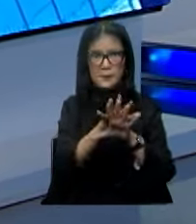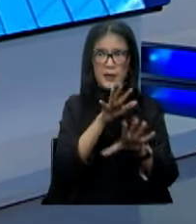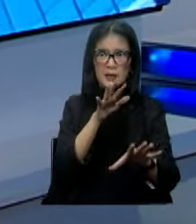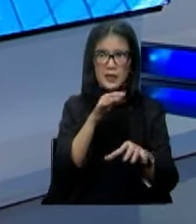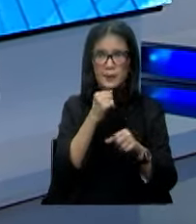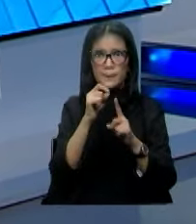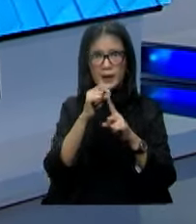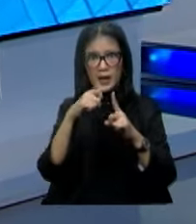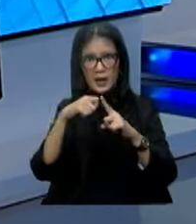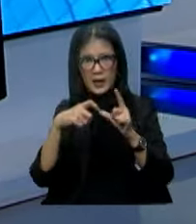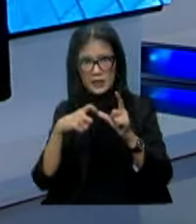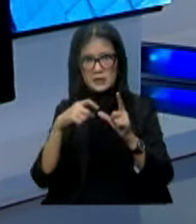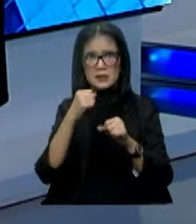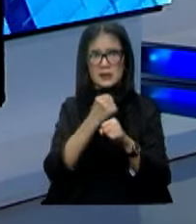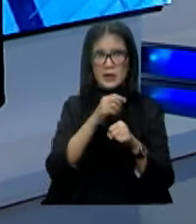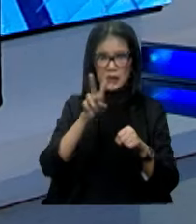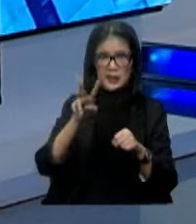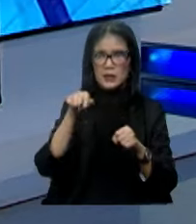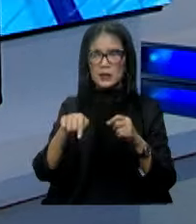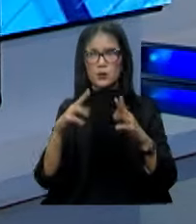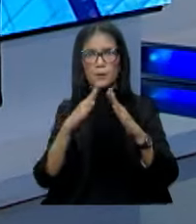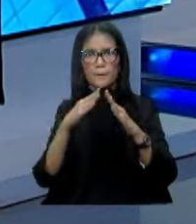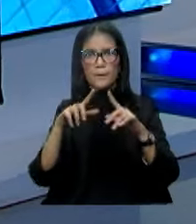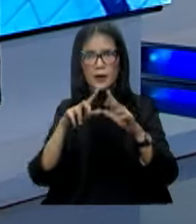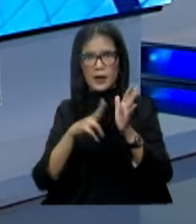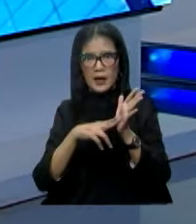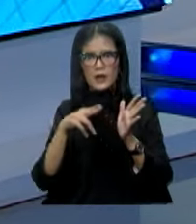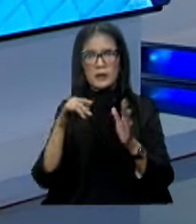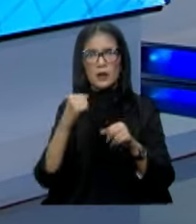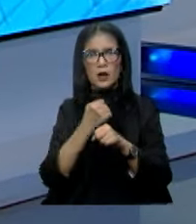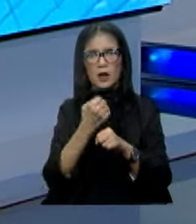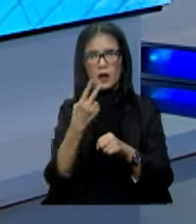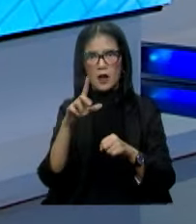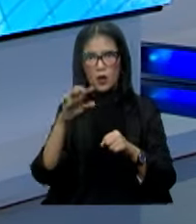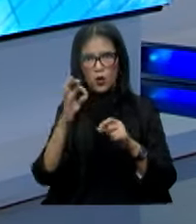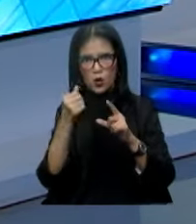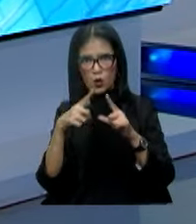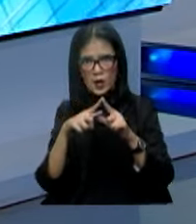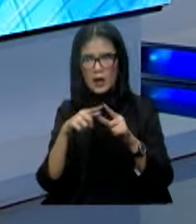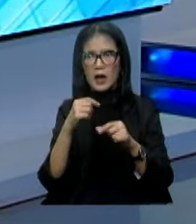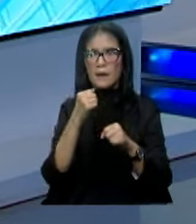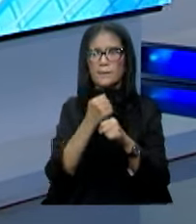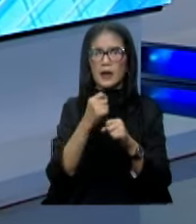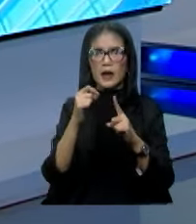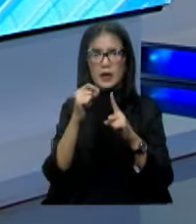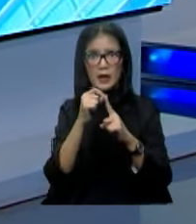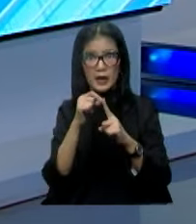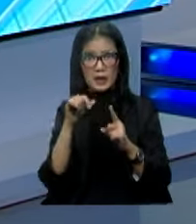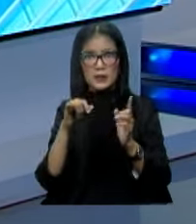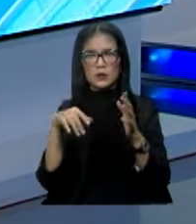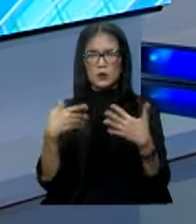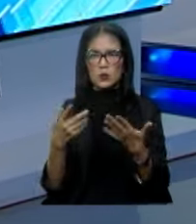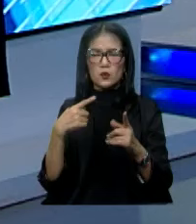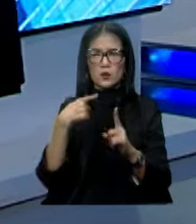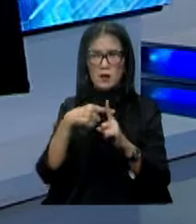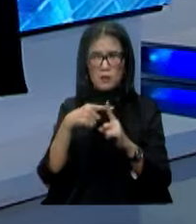PSI, Partai Demokrat, PAN, Garuda, Gelora, Perindo, P3, dan juga PBB. Dan koalisi ini makin